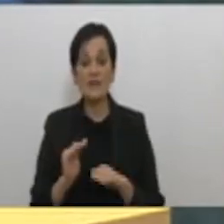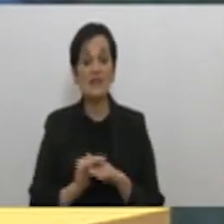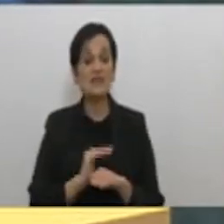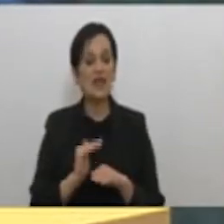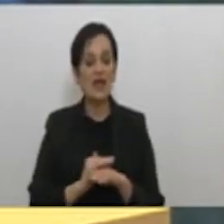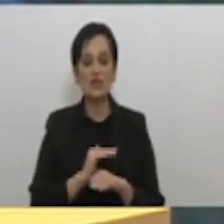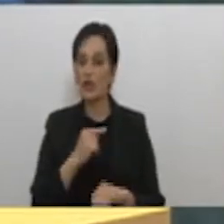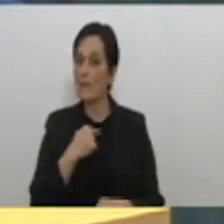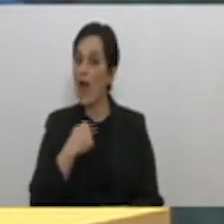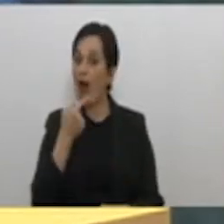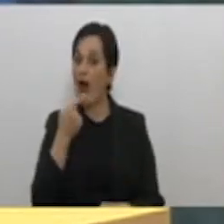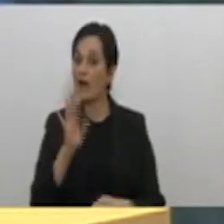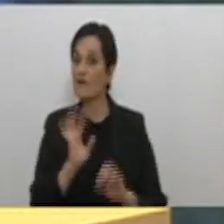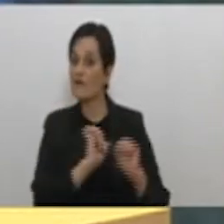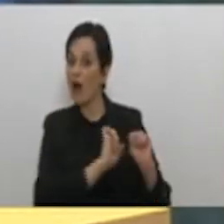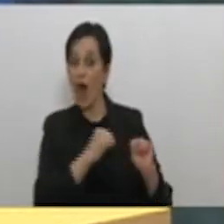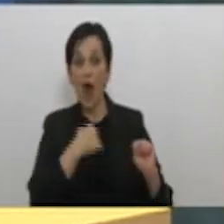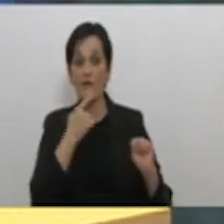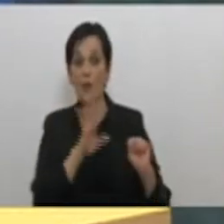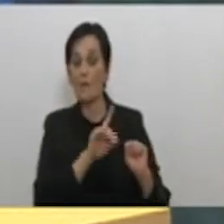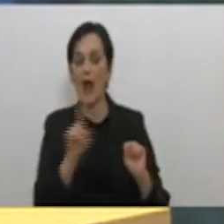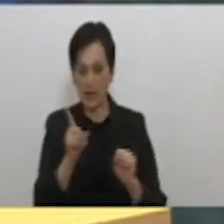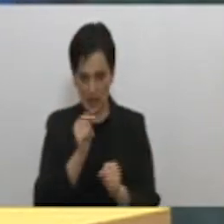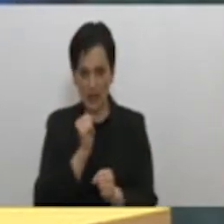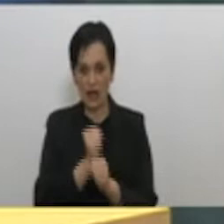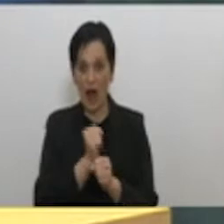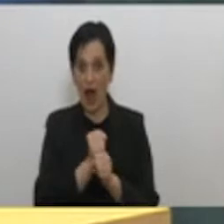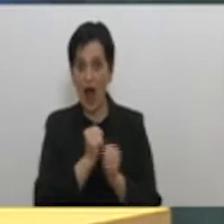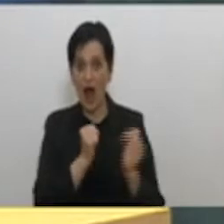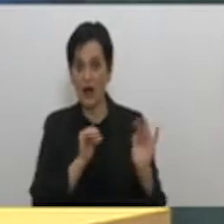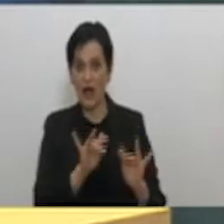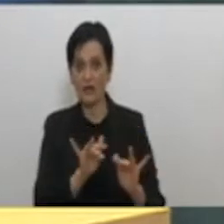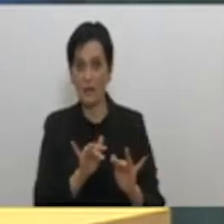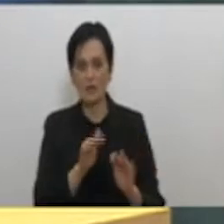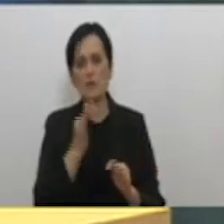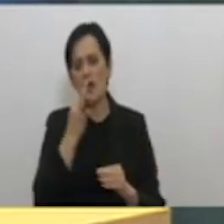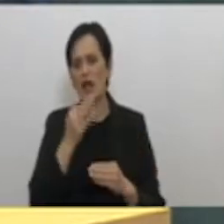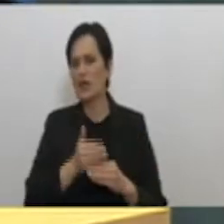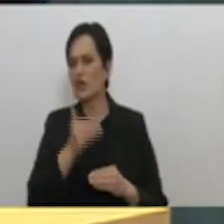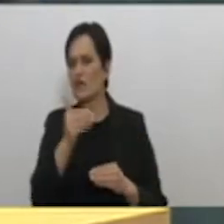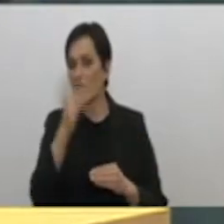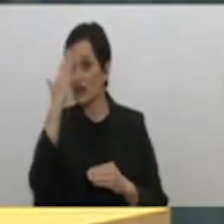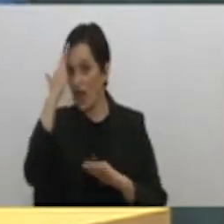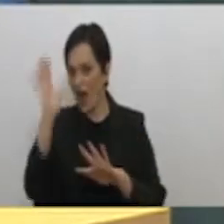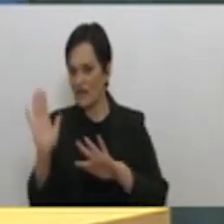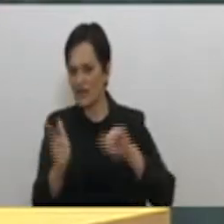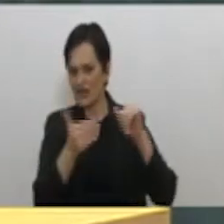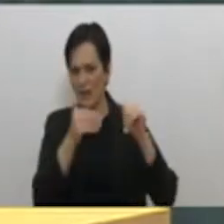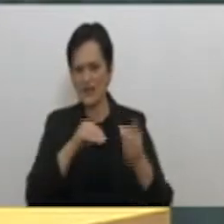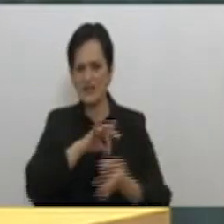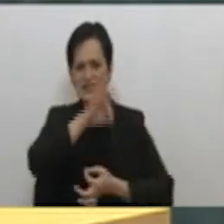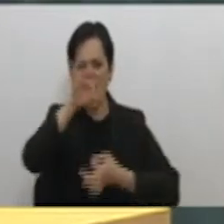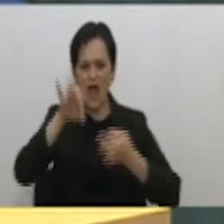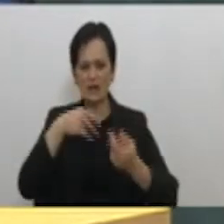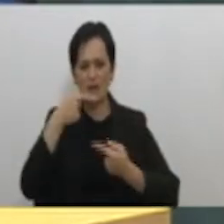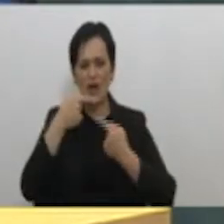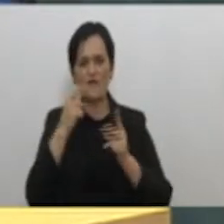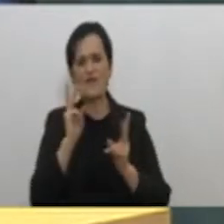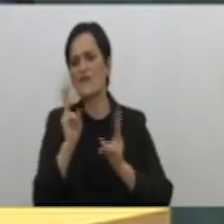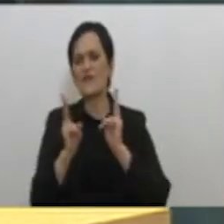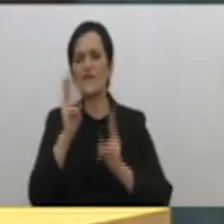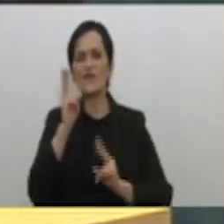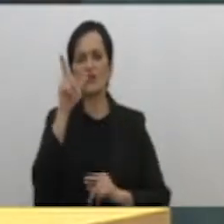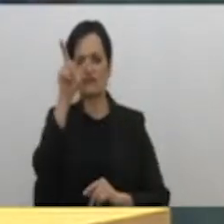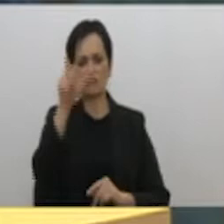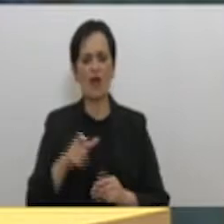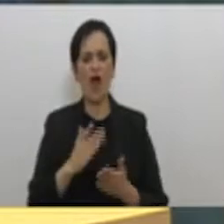am bopi, matimara amas gag etebe. Da, mere i kneba guian. Da, nebe, tau i-am zedmet imasro, vitom vin me metat, vin meze